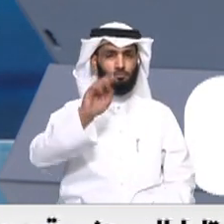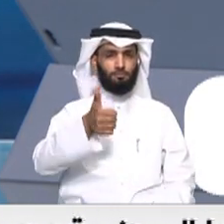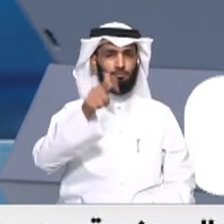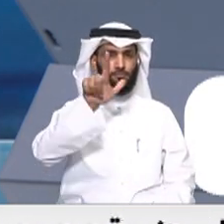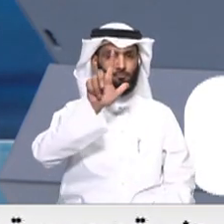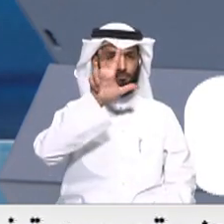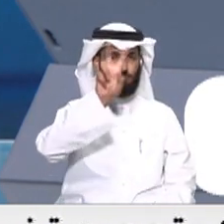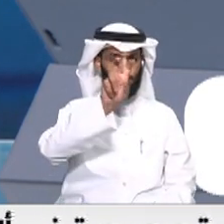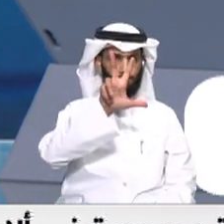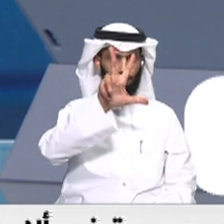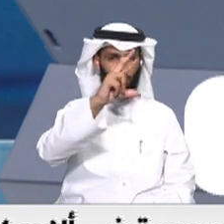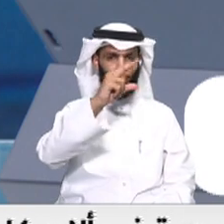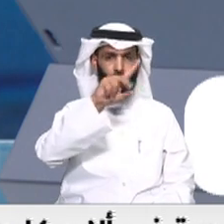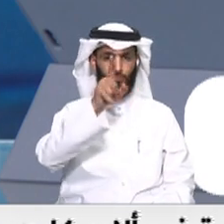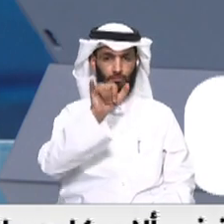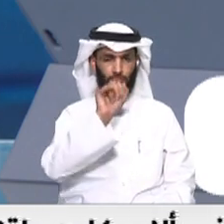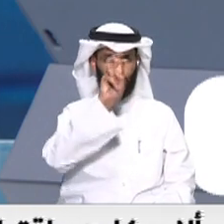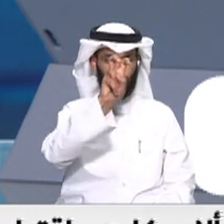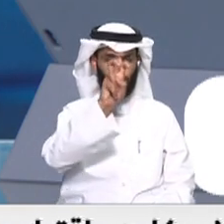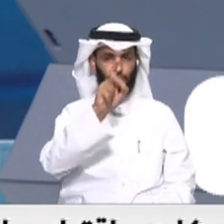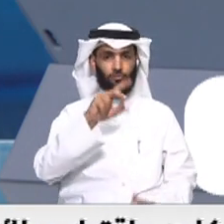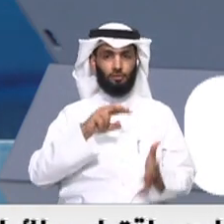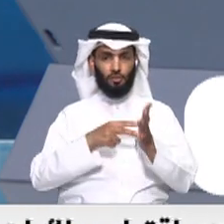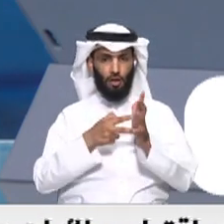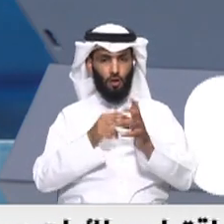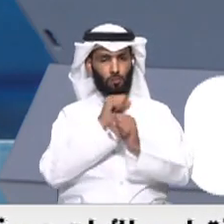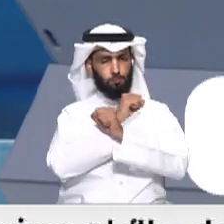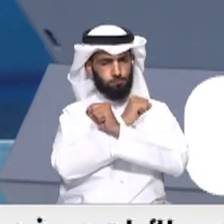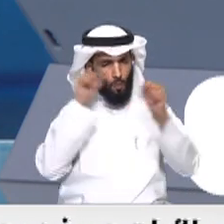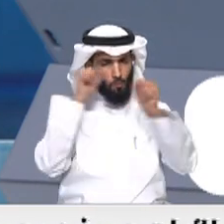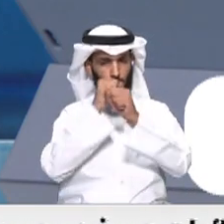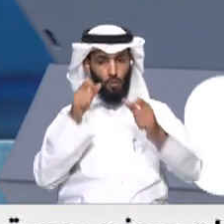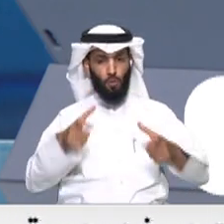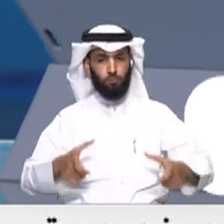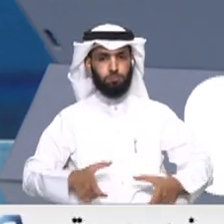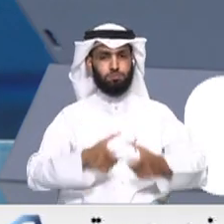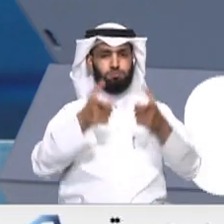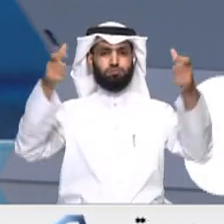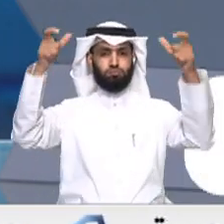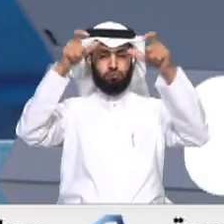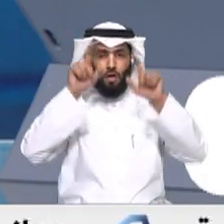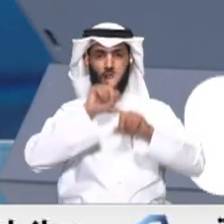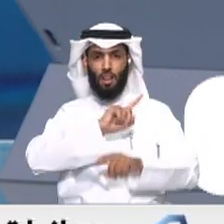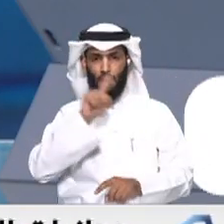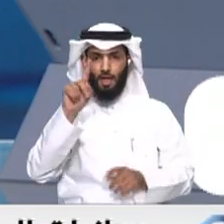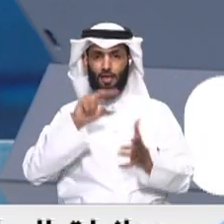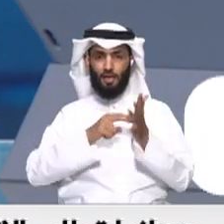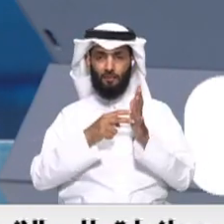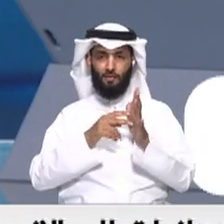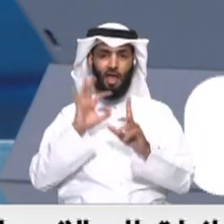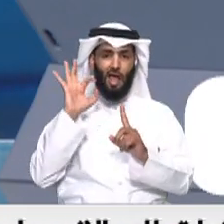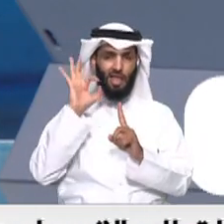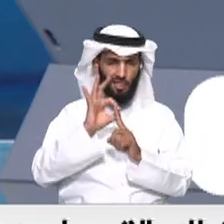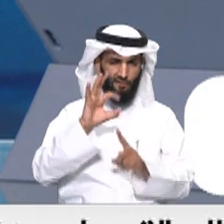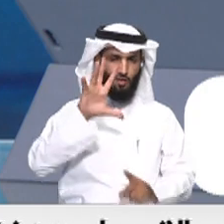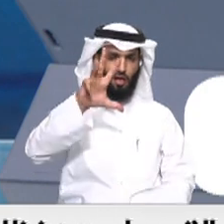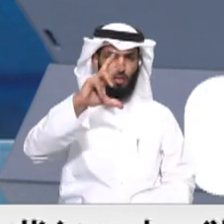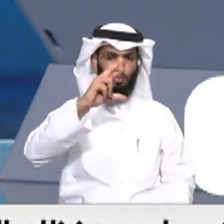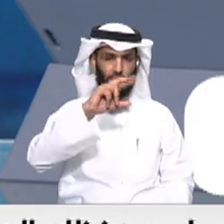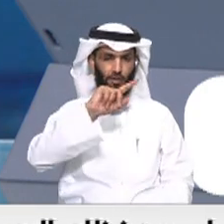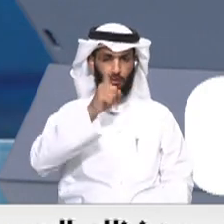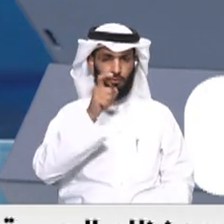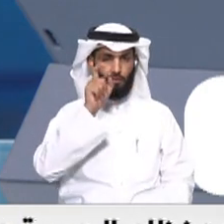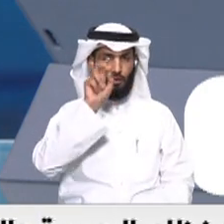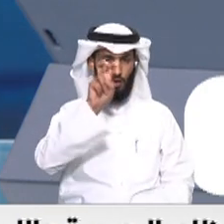في مجالات منع انتشار الأسلحة النووية وتسخير الذرة للأغراض السلمية. وأكد الفصام